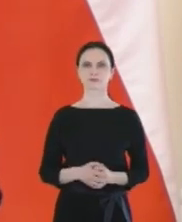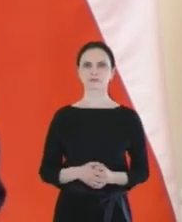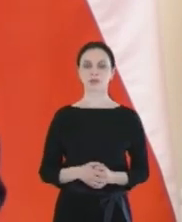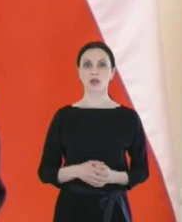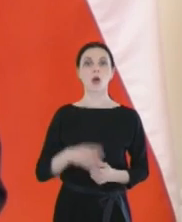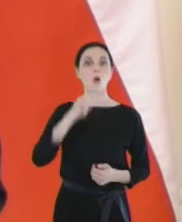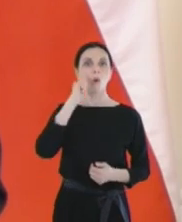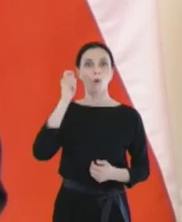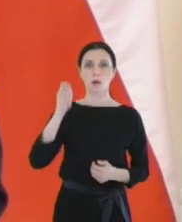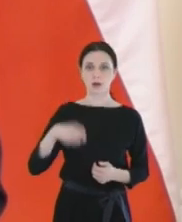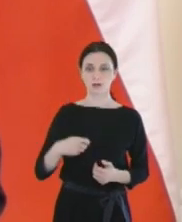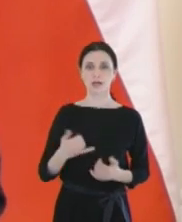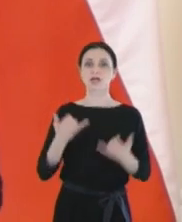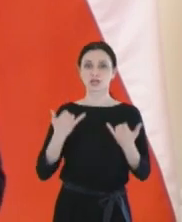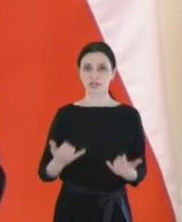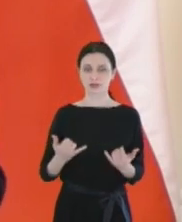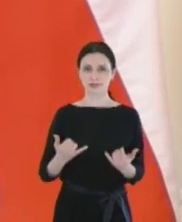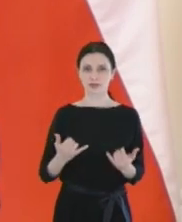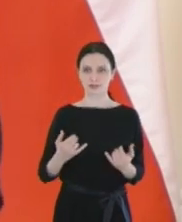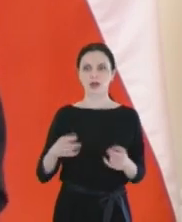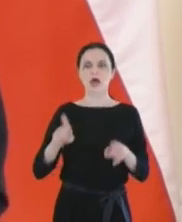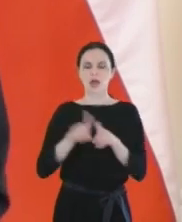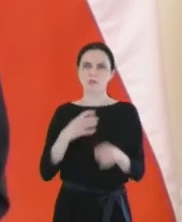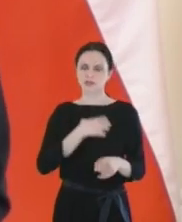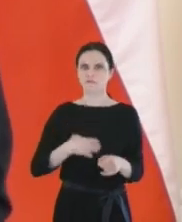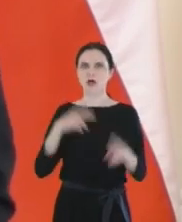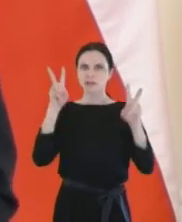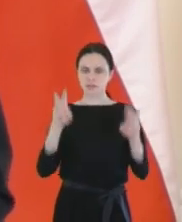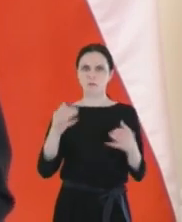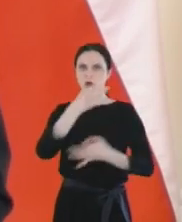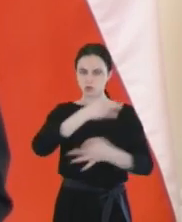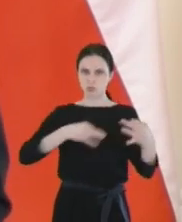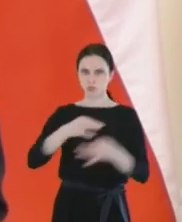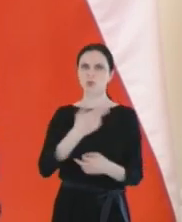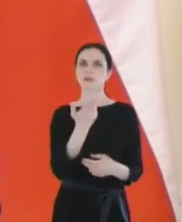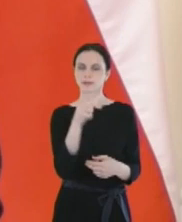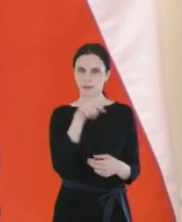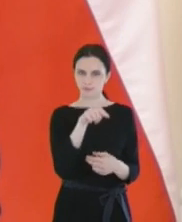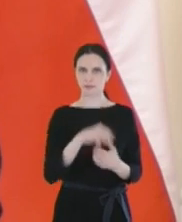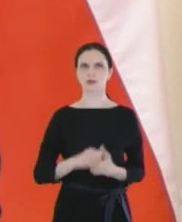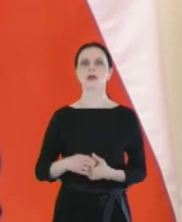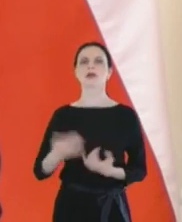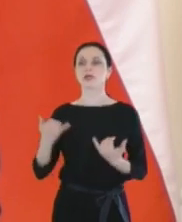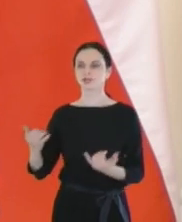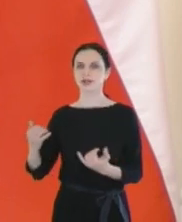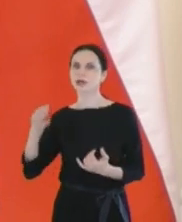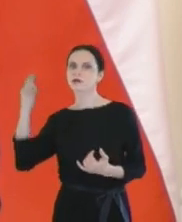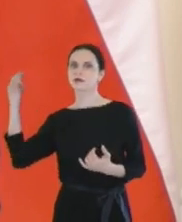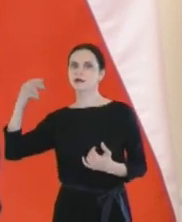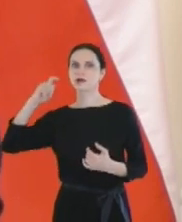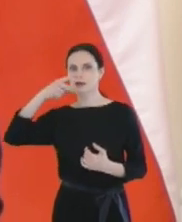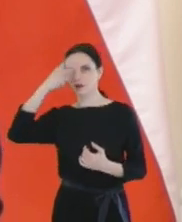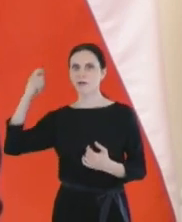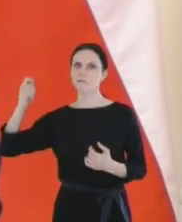yra buvo šiandieną mūsų diskusijų epicentras ir nebejotinai visiškai pritariu tam, ką jūs pasakėte šiandieną. Privalome